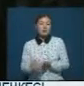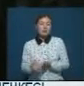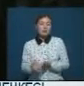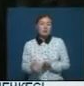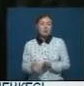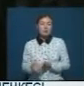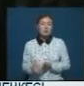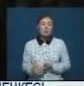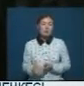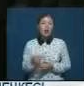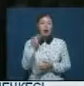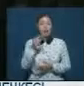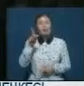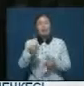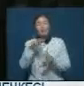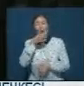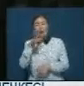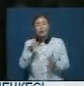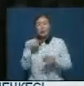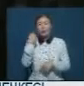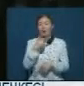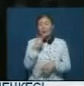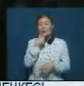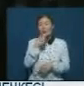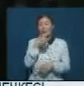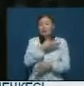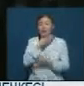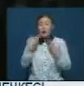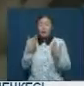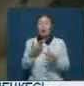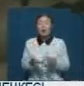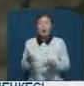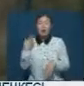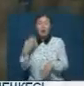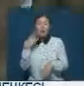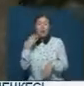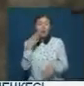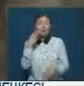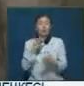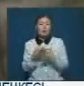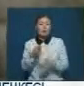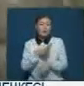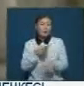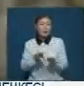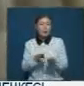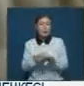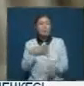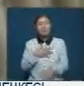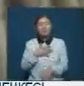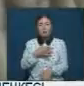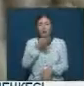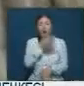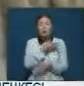бір качествосы ұнамайды, бірде бір түрі ұнамайды дегендей. Алдында бір Алматыдан да қарап едік. Одан көп